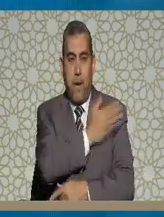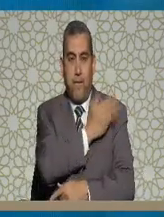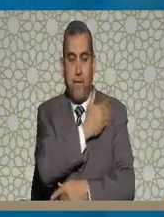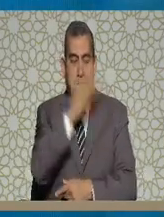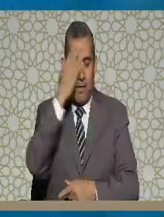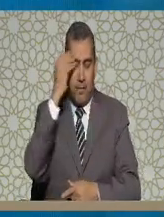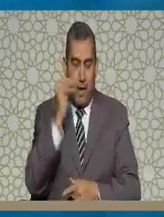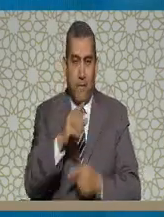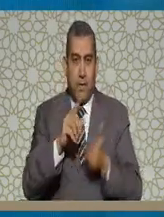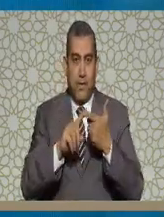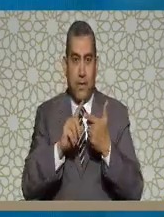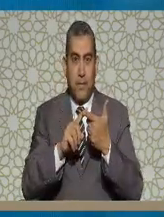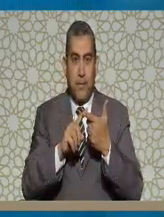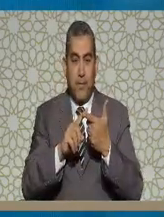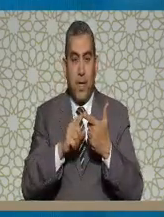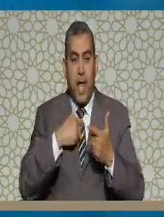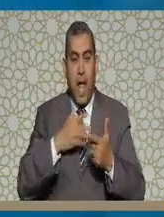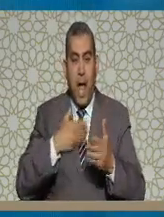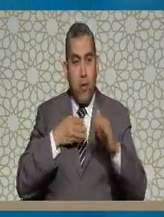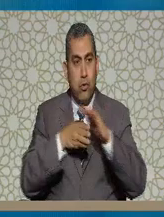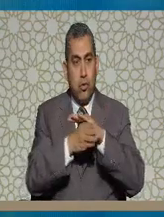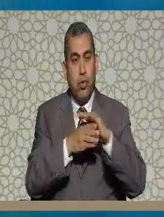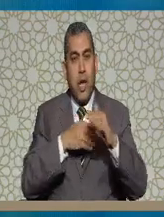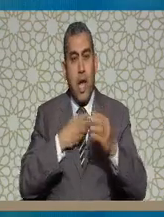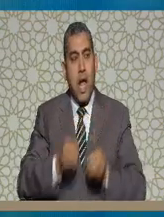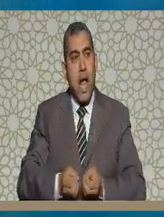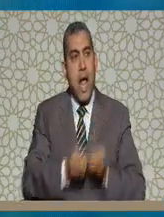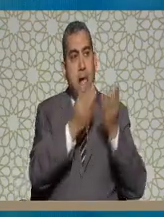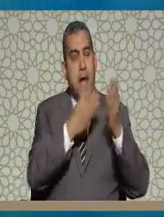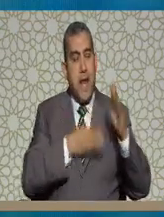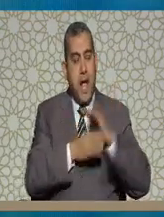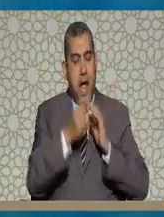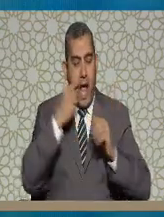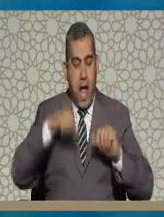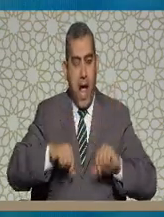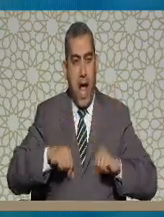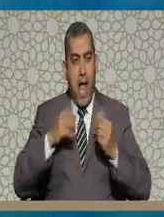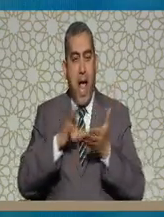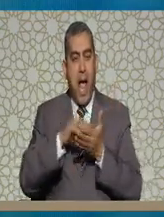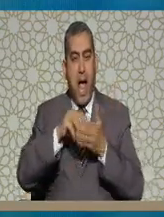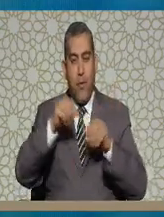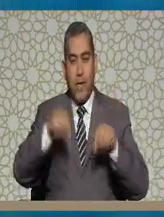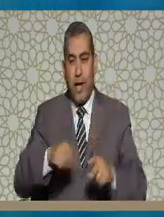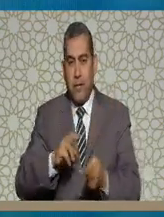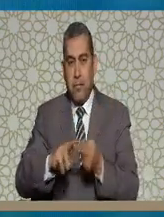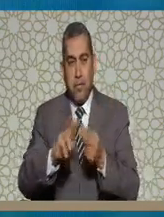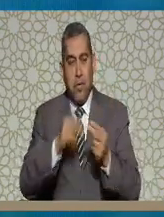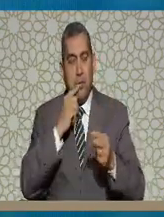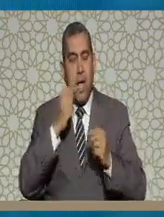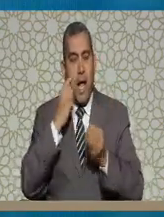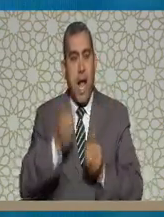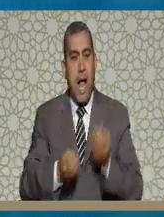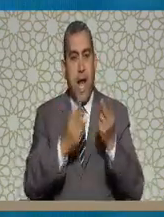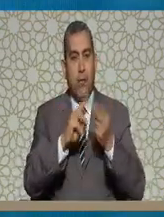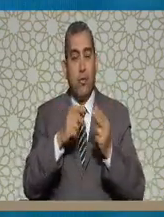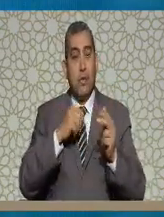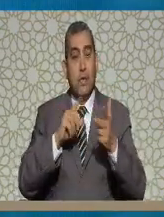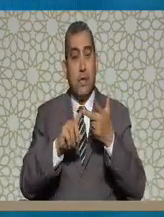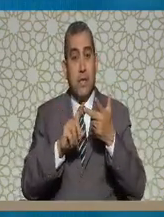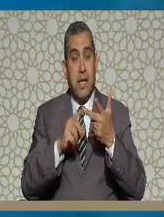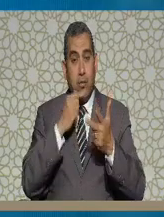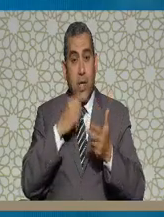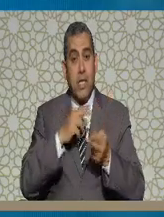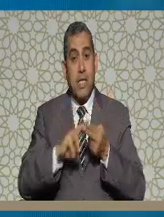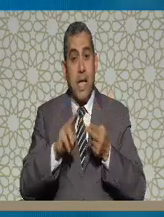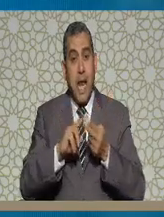شعارها ان احنا ندخل الجنه في حياتنا الاولى وكمان نشوف السلام في